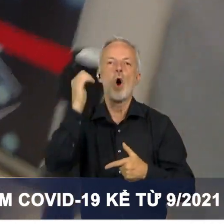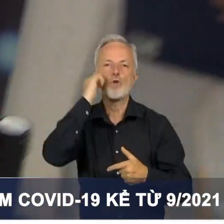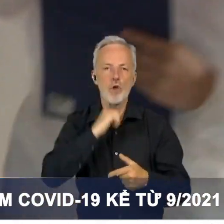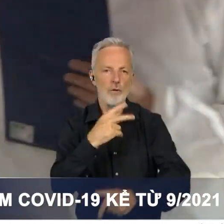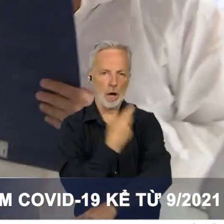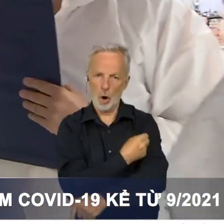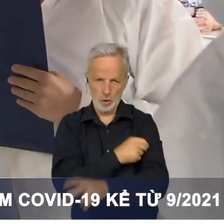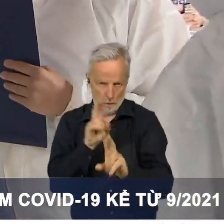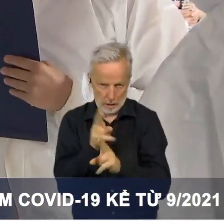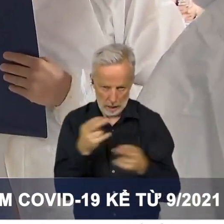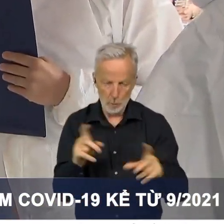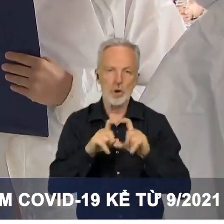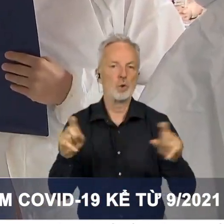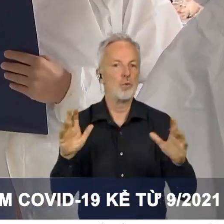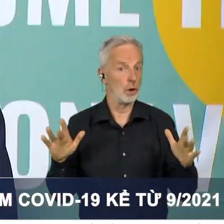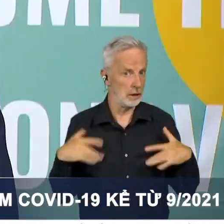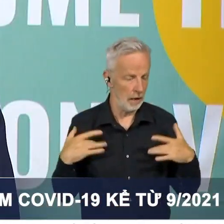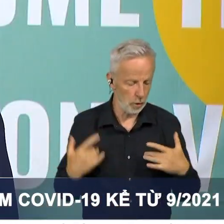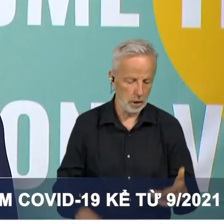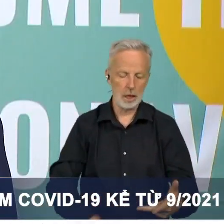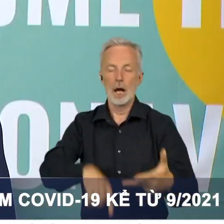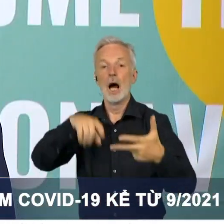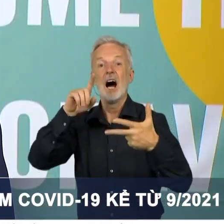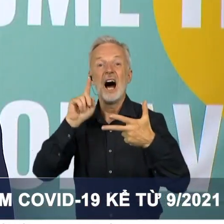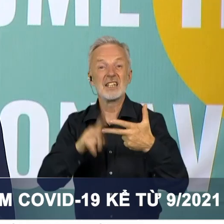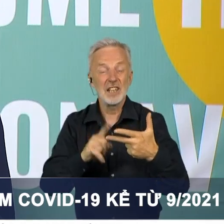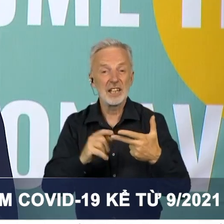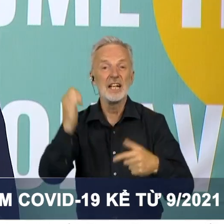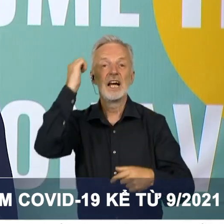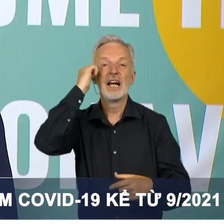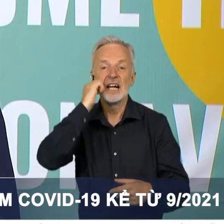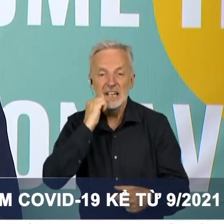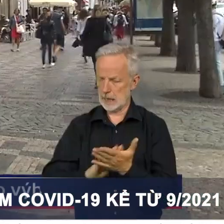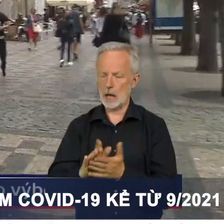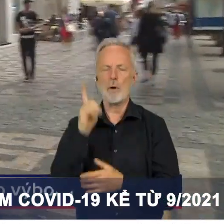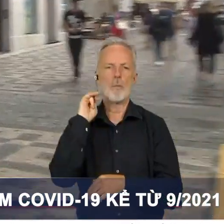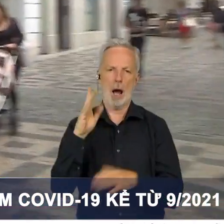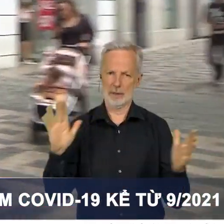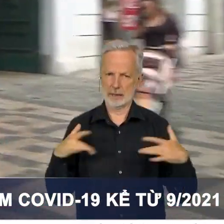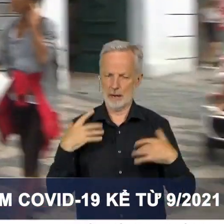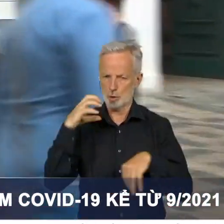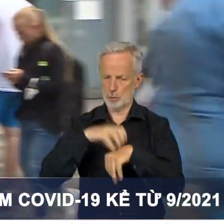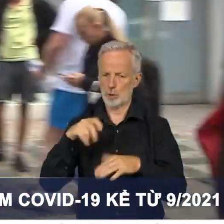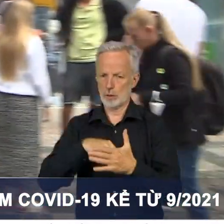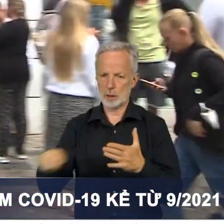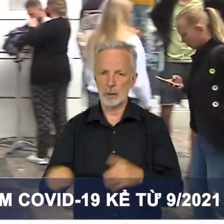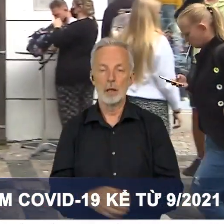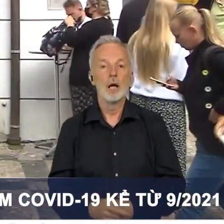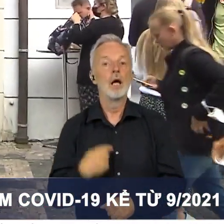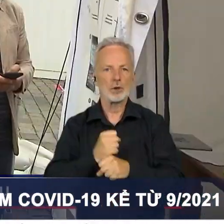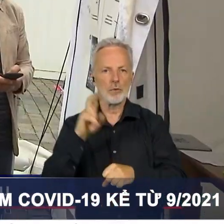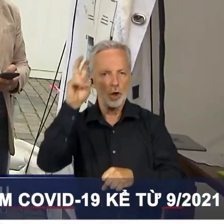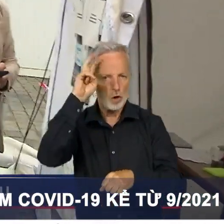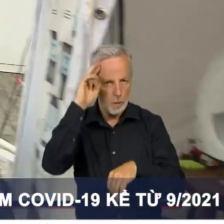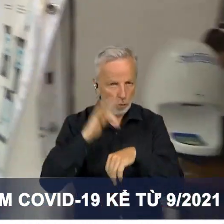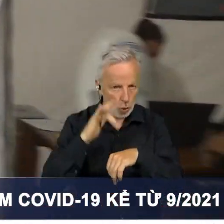8. Câu trả lời có thể là vào tuần tới. Theo ông, xét tính áp dụng liều thứ 3 cho các nhóm người cao tuổi dễ gặp rủi ro cao vì họ có